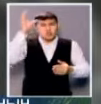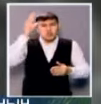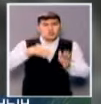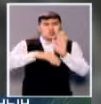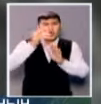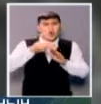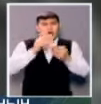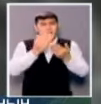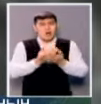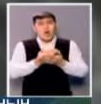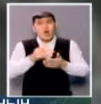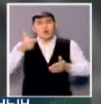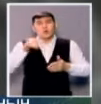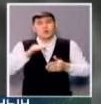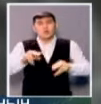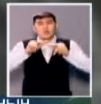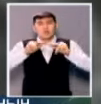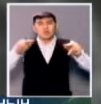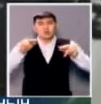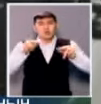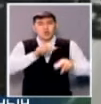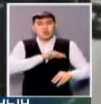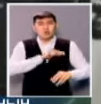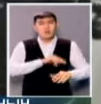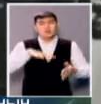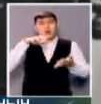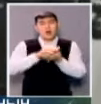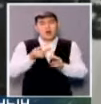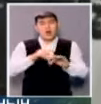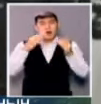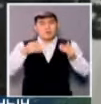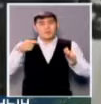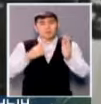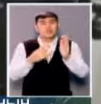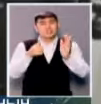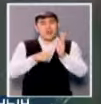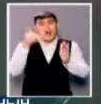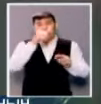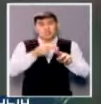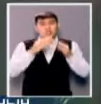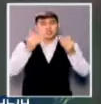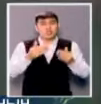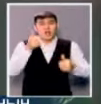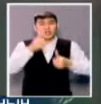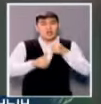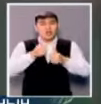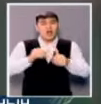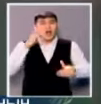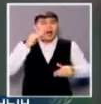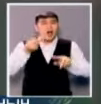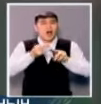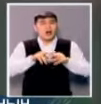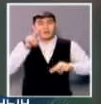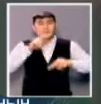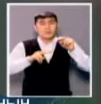министрлігінің жолдамасымен Гурьев педагогикалық институтына жұмысқа орналасты. 1986 жылы Байқау арқылы Алматы қаласындағы Сәулет